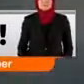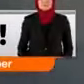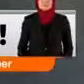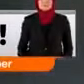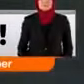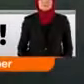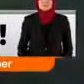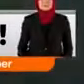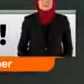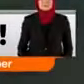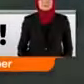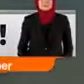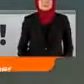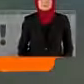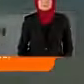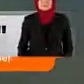böyle